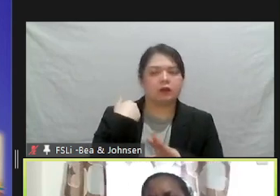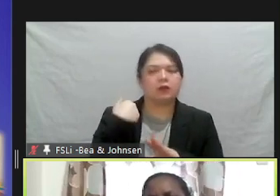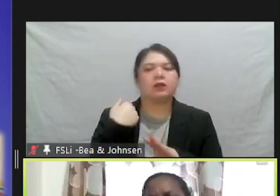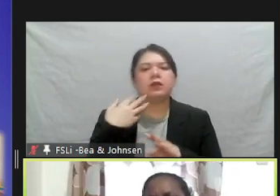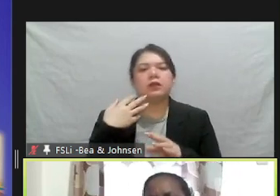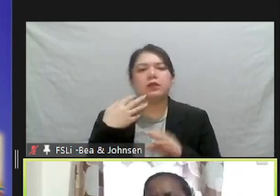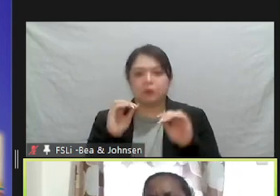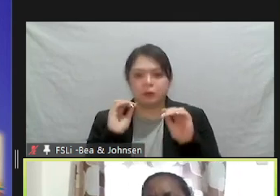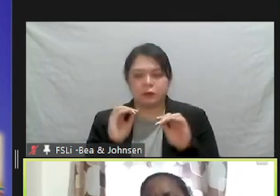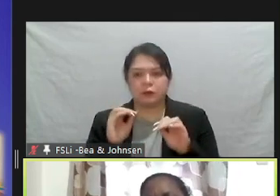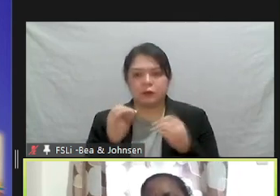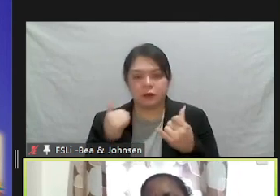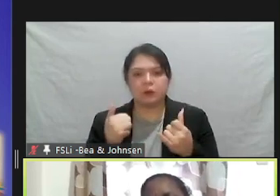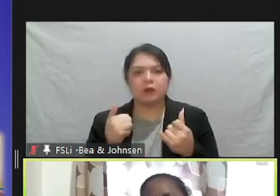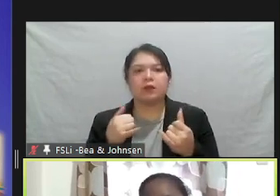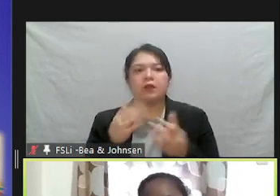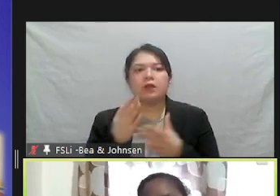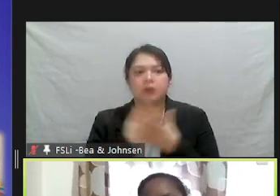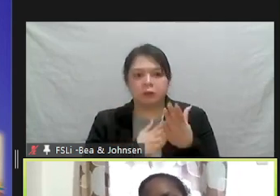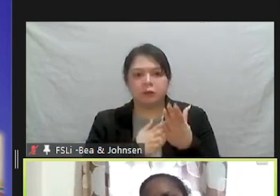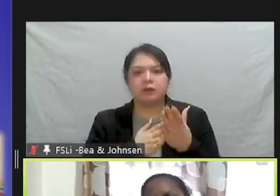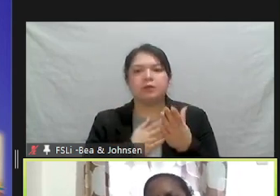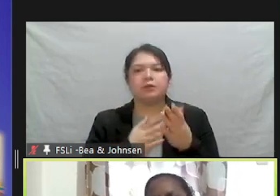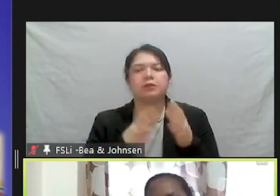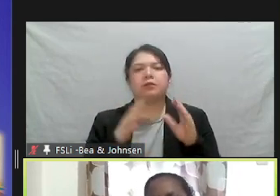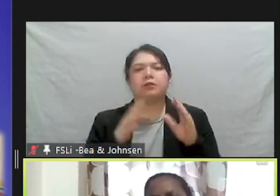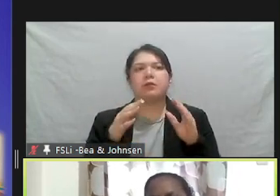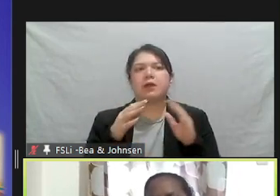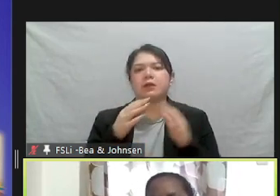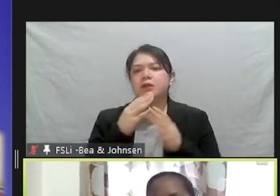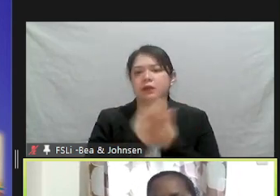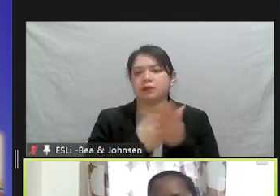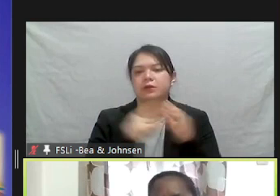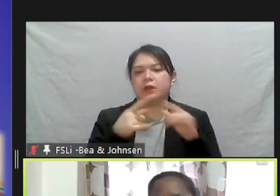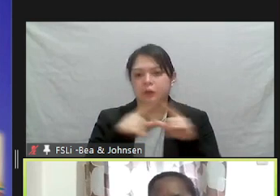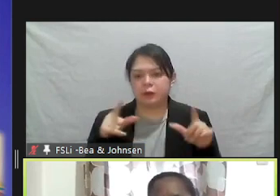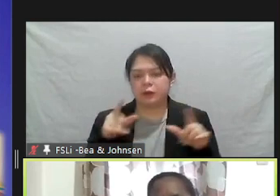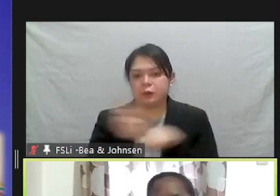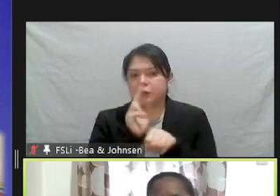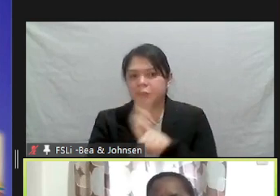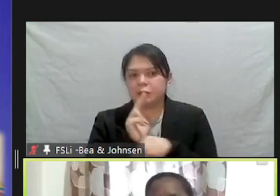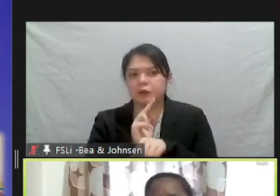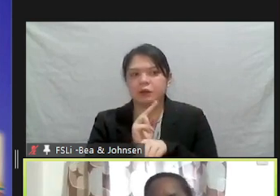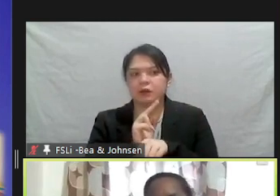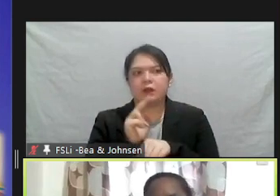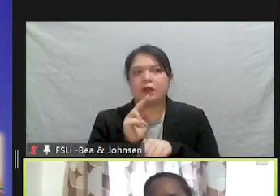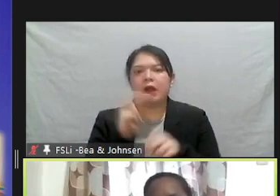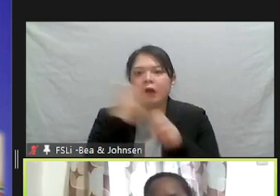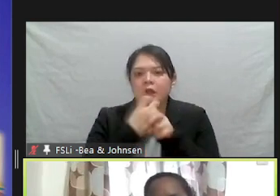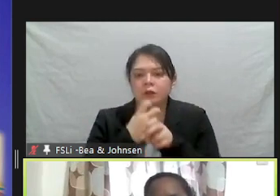salita na wala naman talagang katumbas sa salitang banyaga.